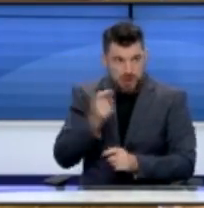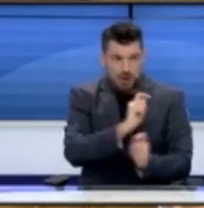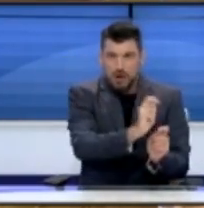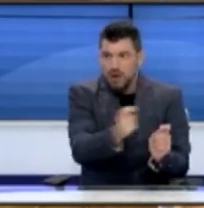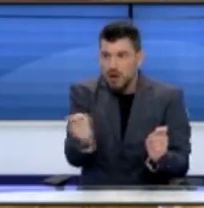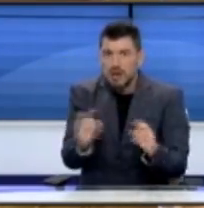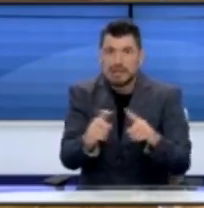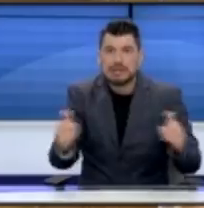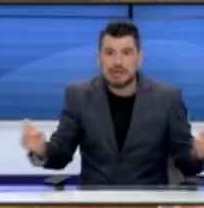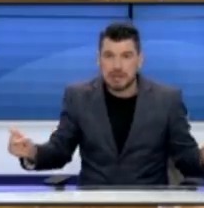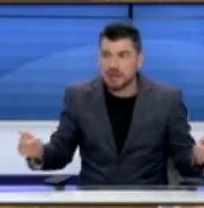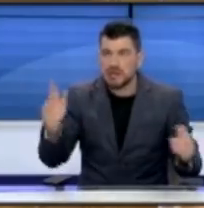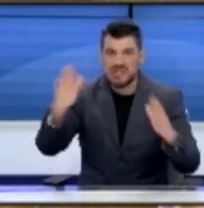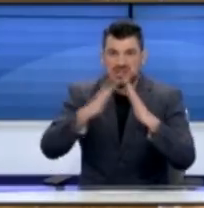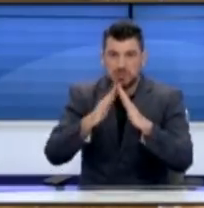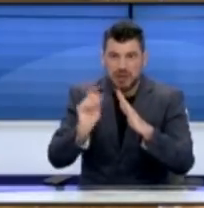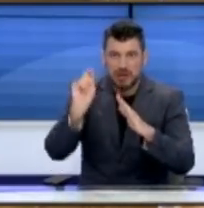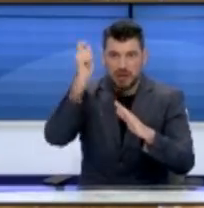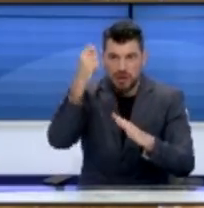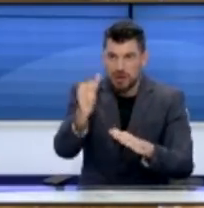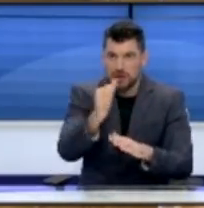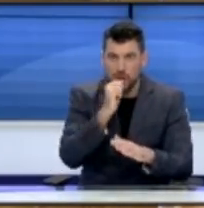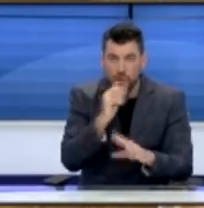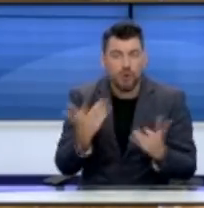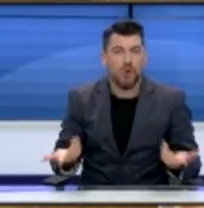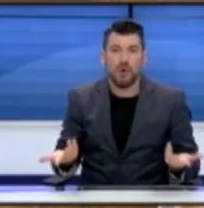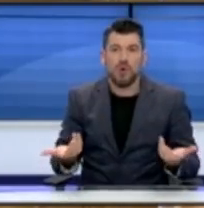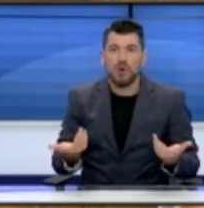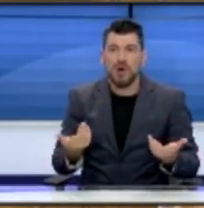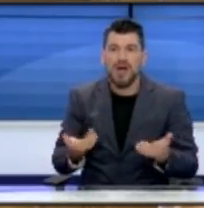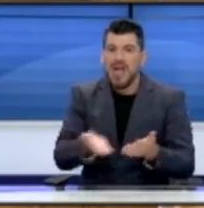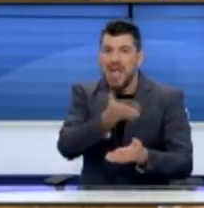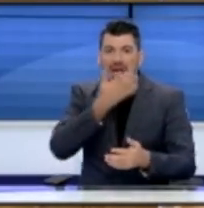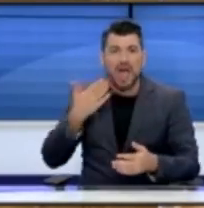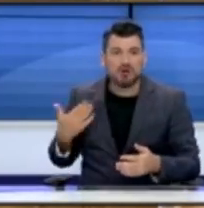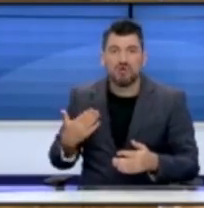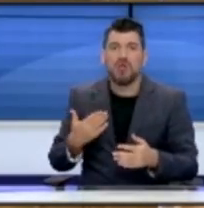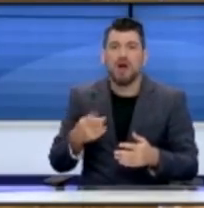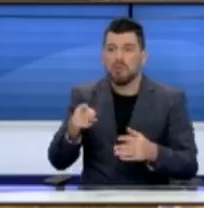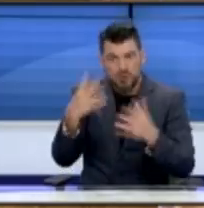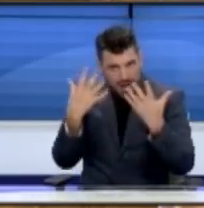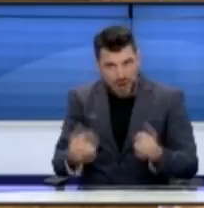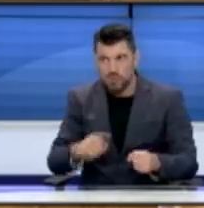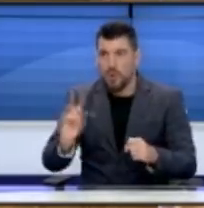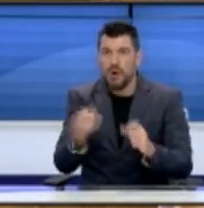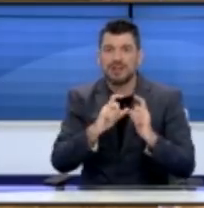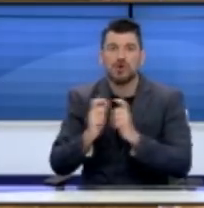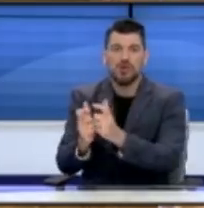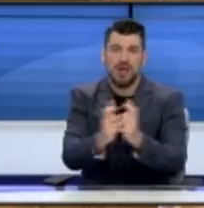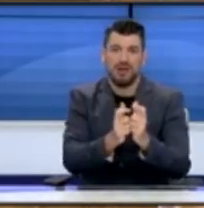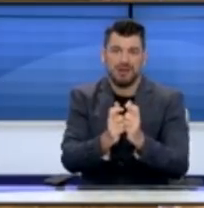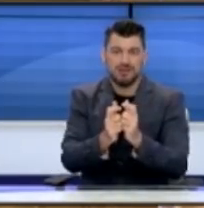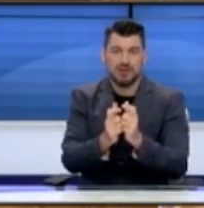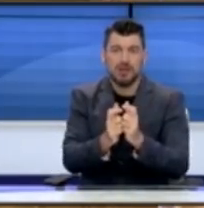πρωτοκαλύψει? Τα πάγια οικονομικά έξοδα, τα νέα έξοδα που προστίθενται σε μια πυρόπληκτη οικογένεια για τη διαβίωσή